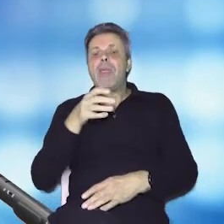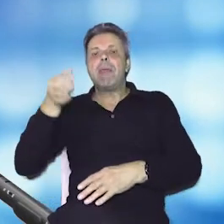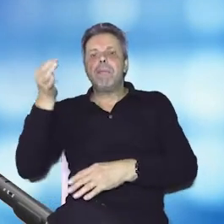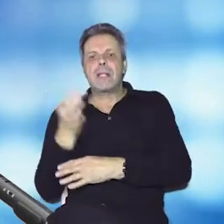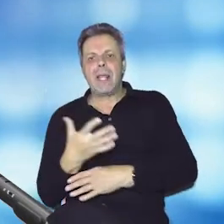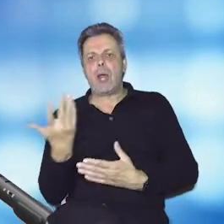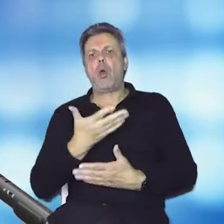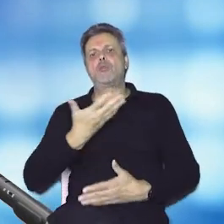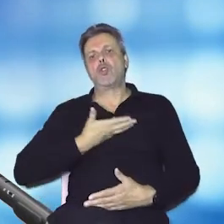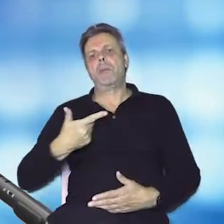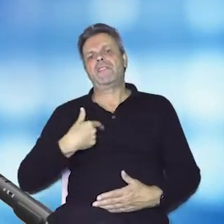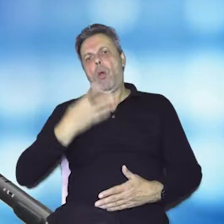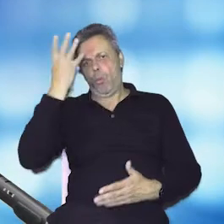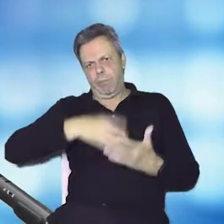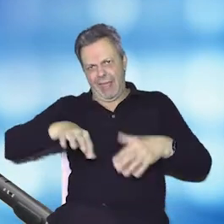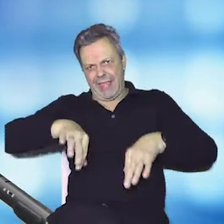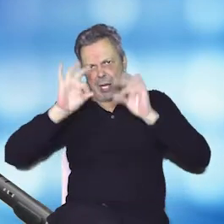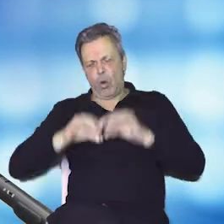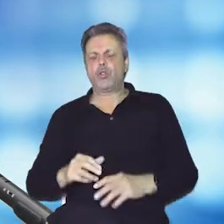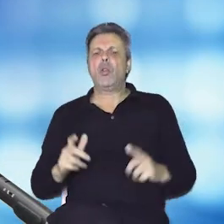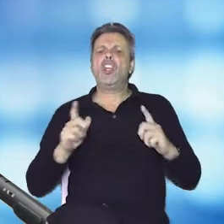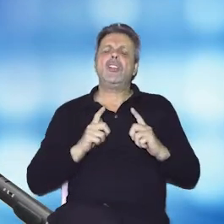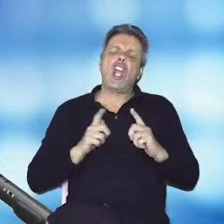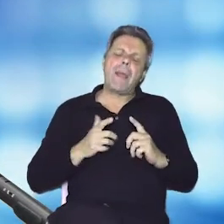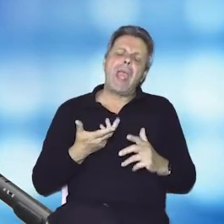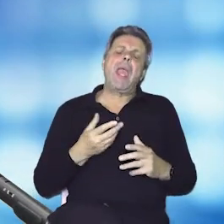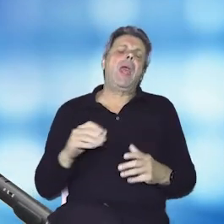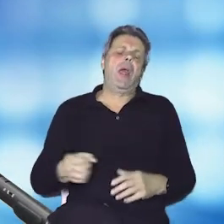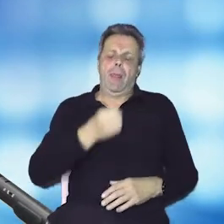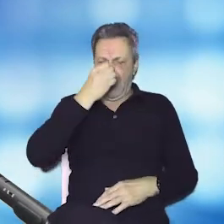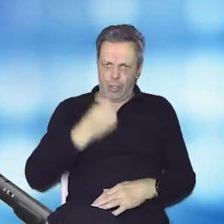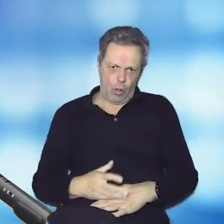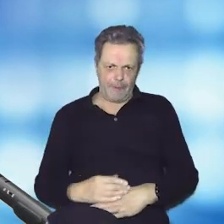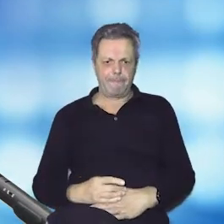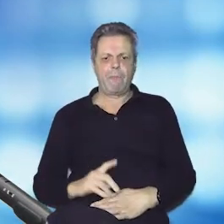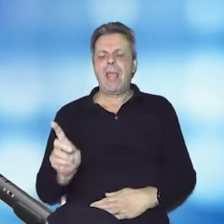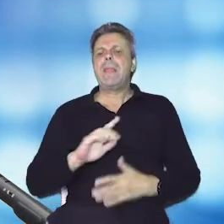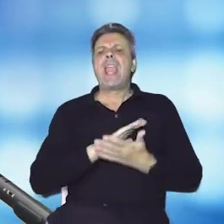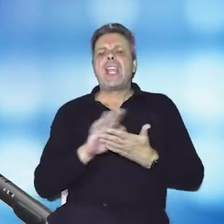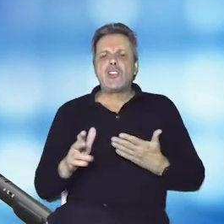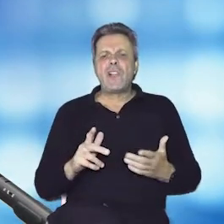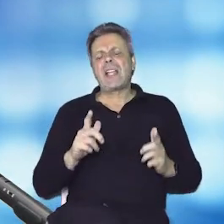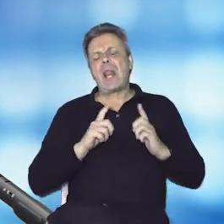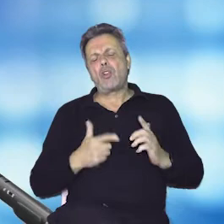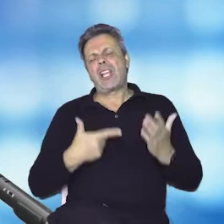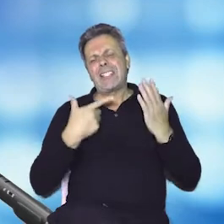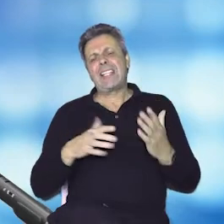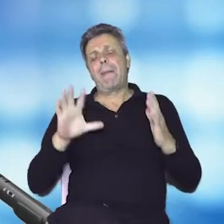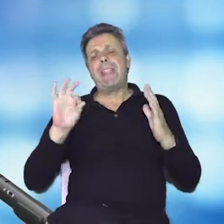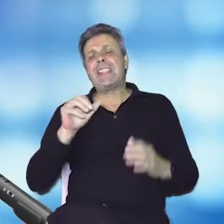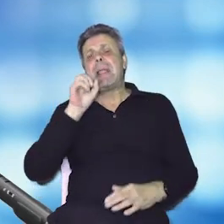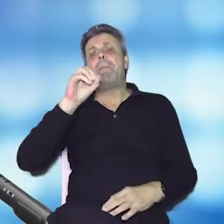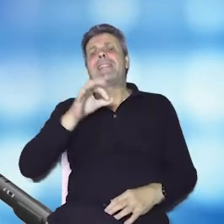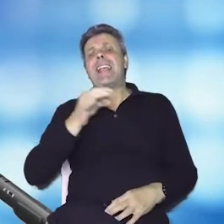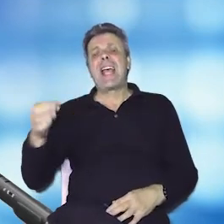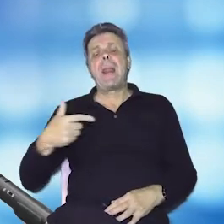brzina kojom su dobili svoju dijagnozu. Iščekivanje je nešto što je najgore. Znate, nije jednostavno kad neko čeka 7, 10 ili 15 dana